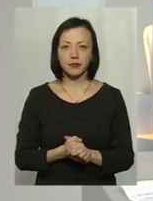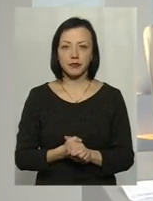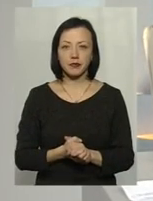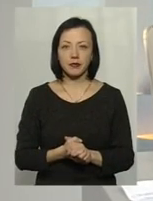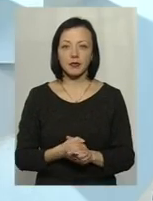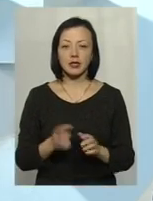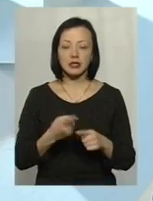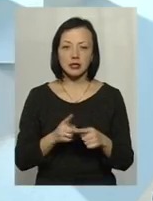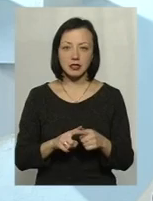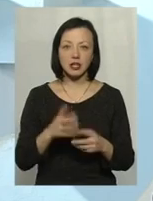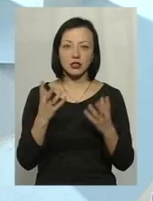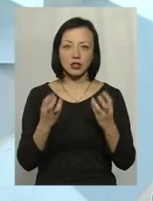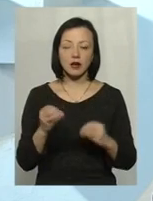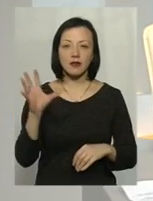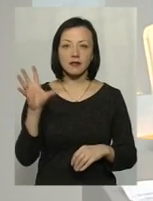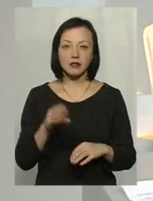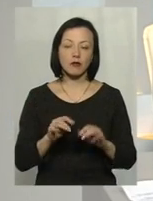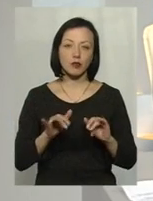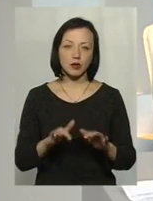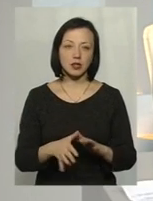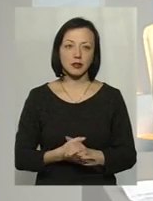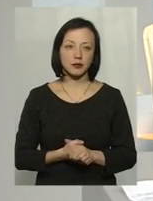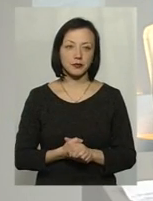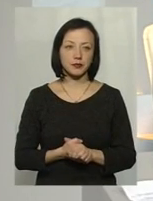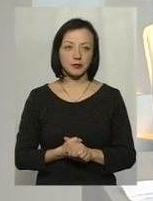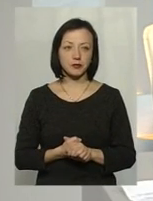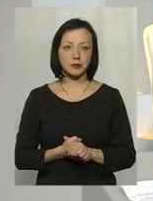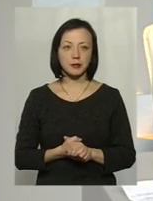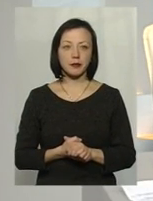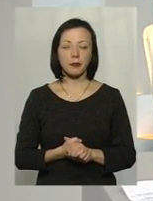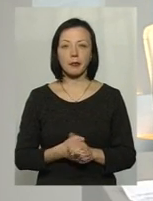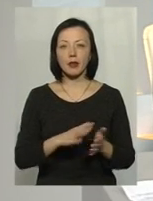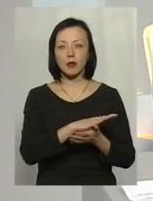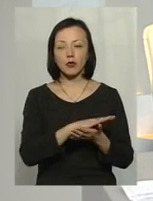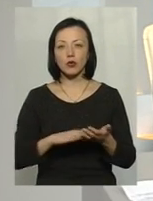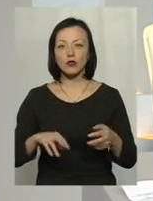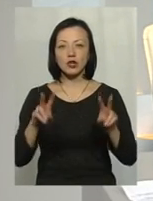процесі. Розумію. Скажіть, будь ласка, в продовження теми